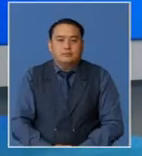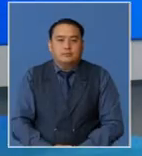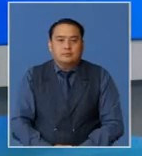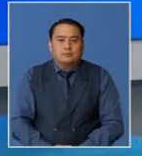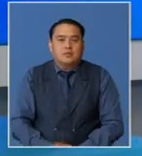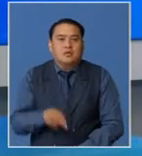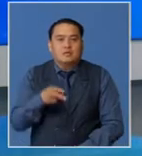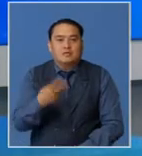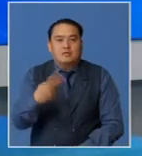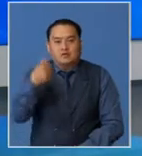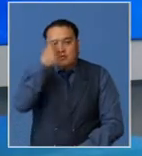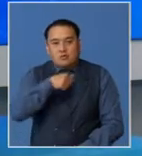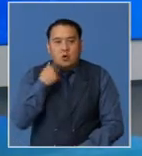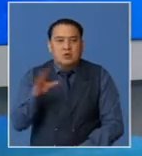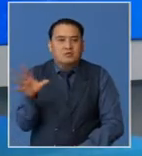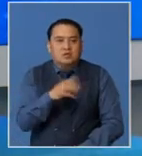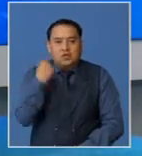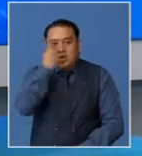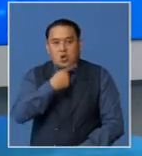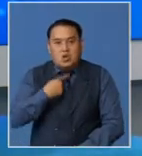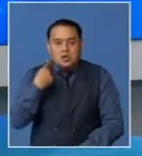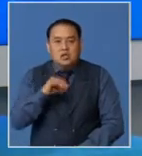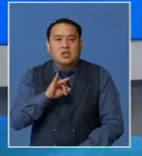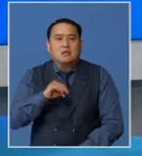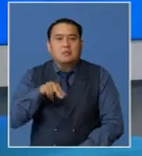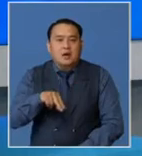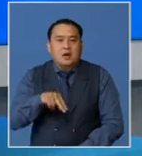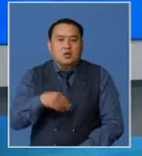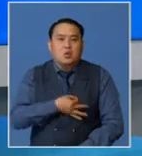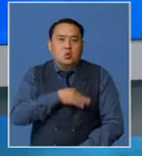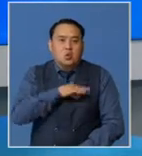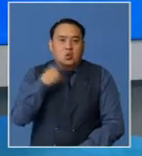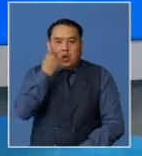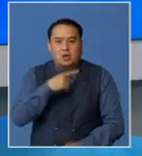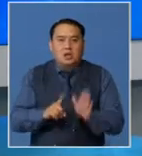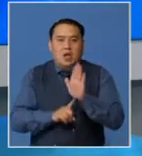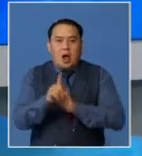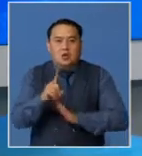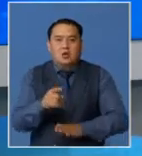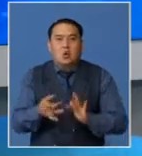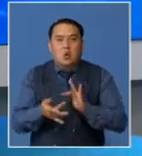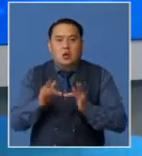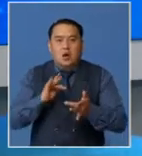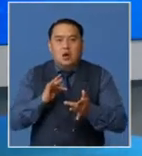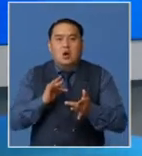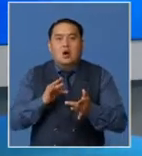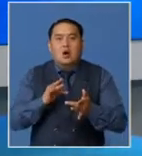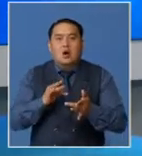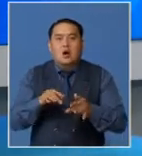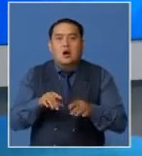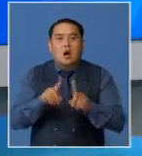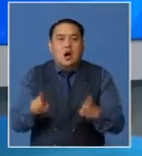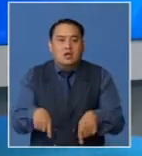С 2020 года все индивидуальные предприниматели и юридические лица начнут применять